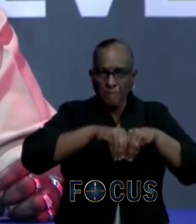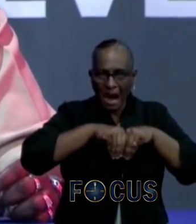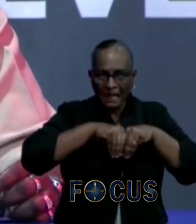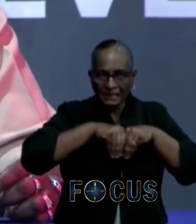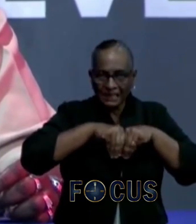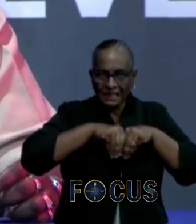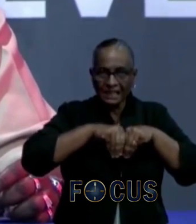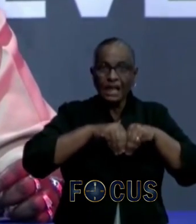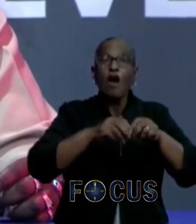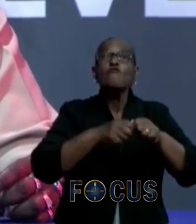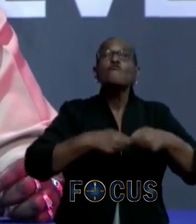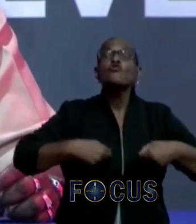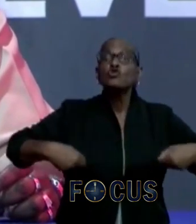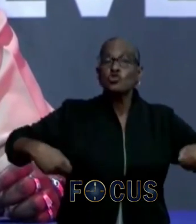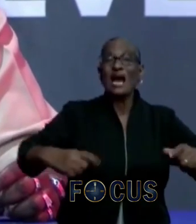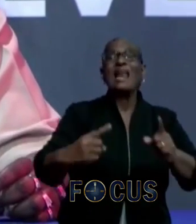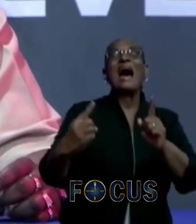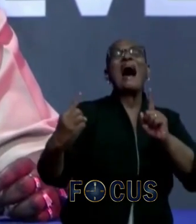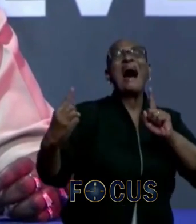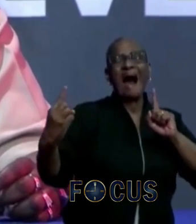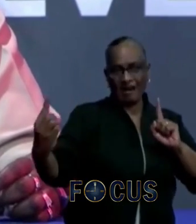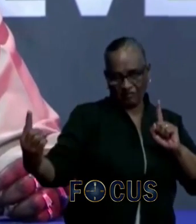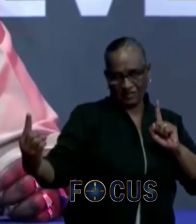voor sociale afstand houden,